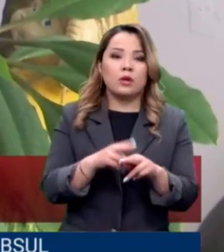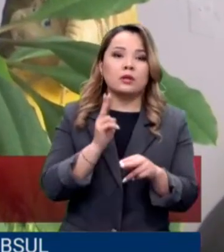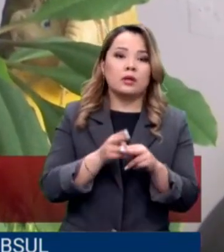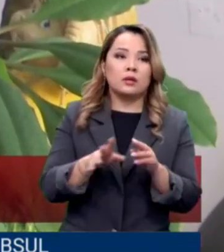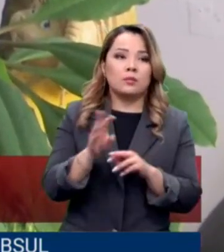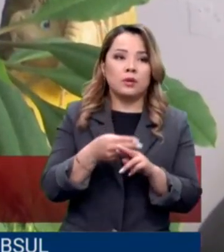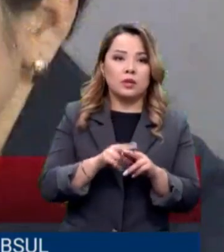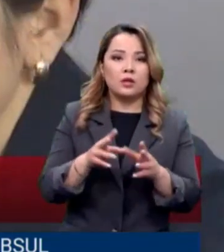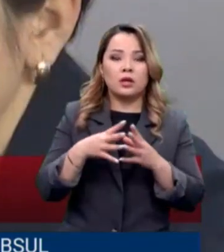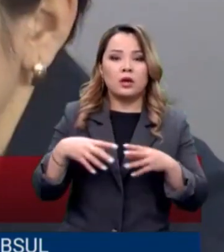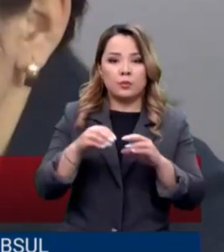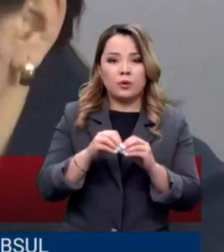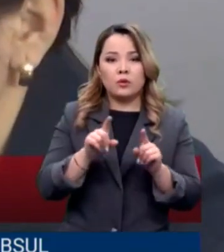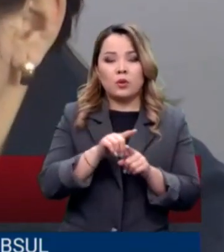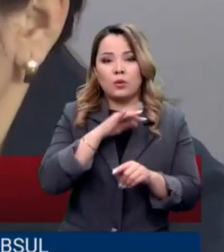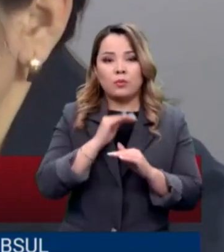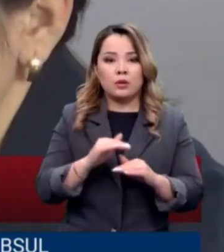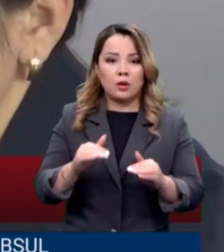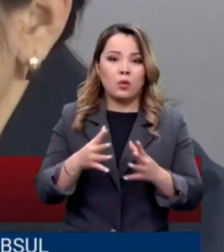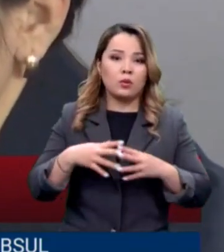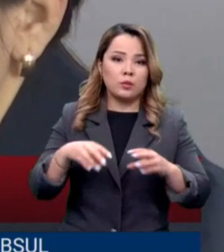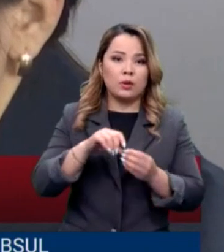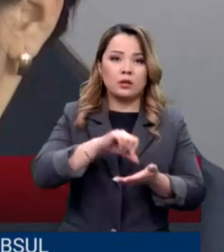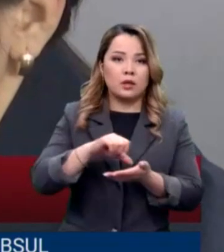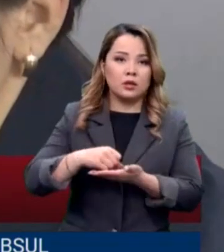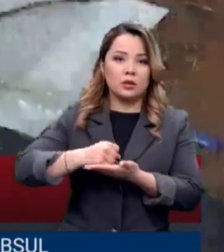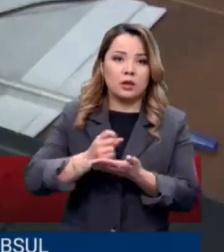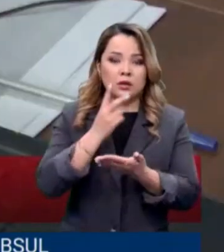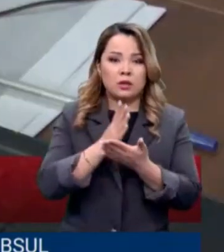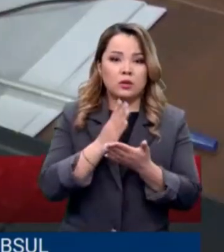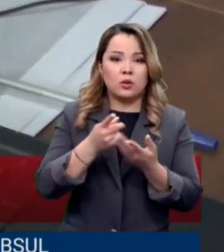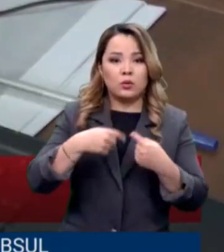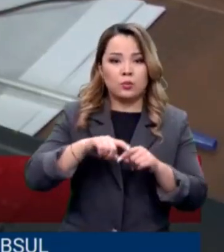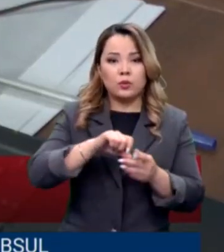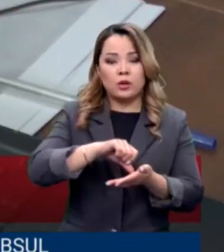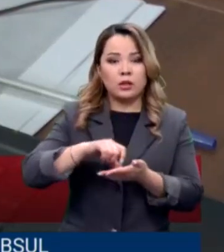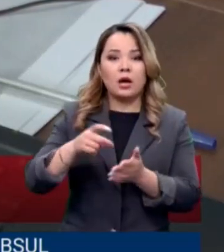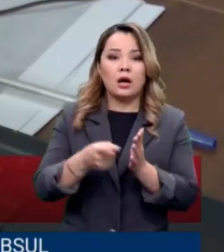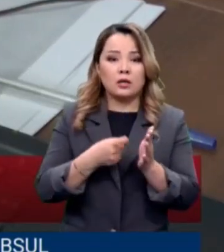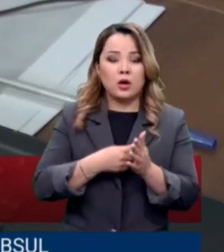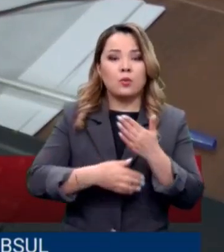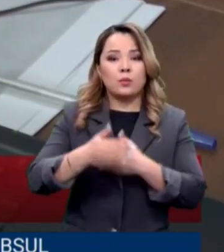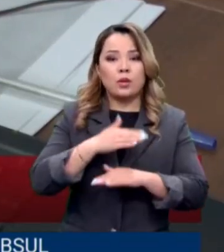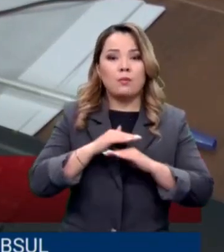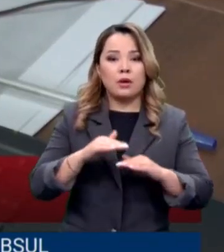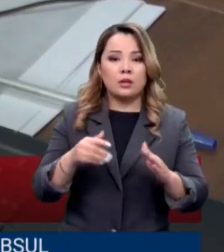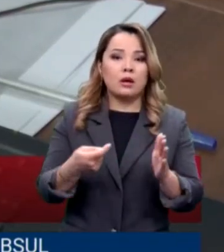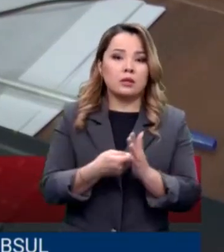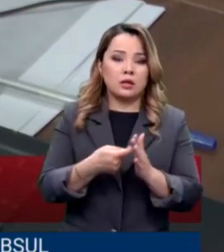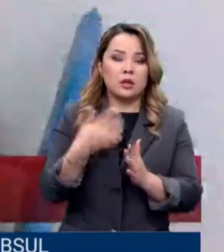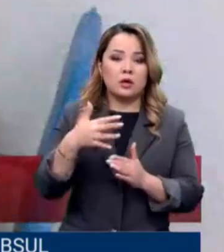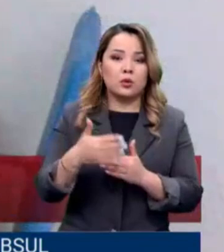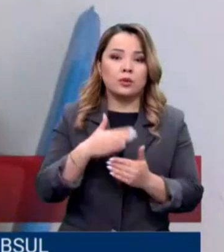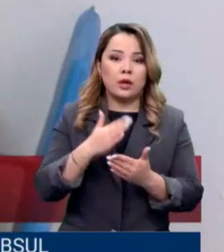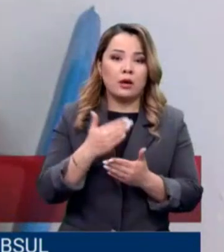барын шаңырақ көпбалалы отбасыларды қорғау орталығы да растайды. Ұйым қызметкерлерінің сөзінше Қарағандыда мүгедек бала асырап отырған